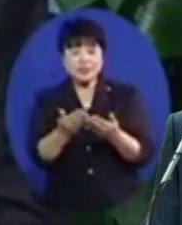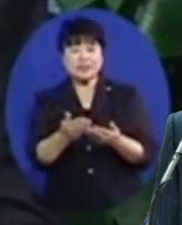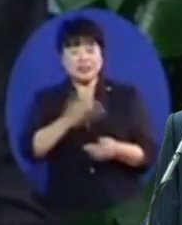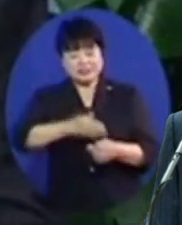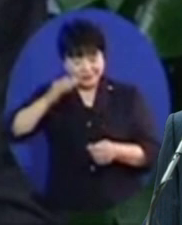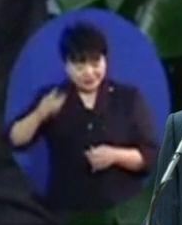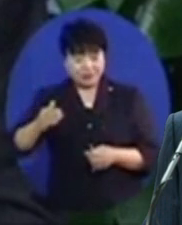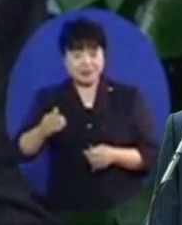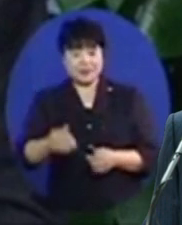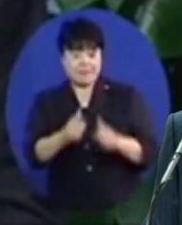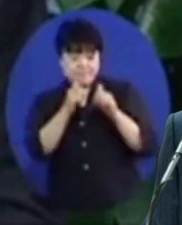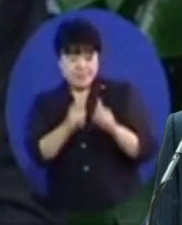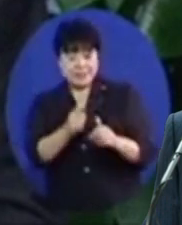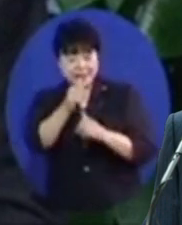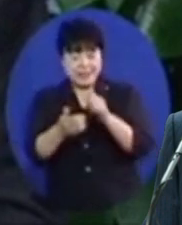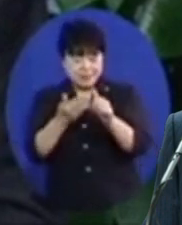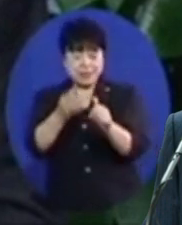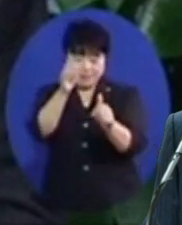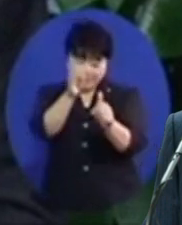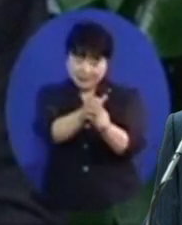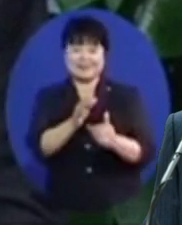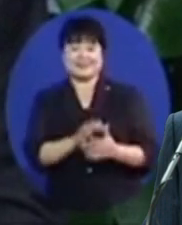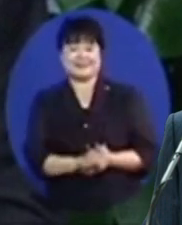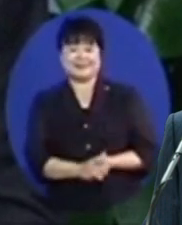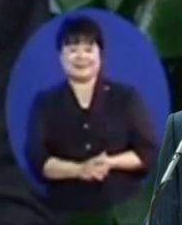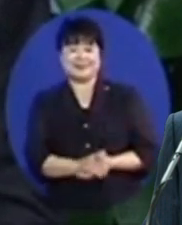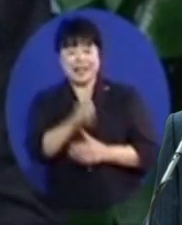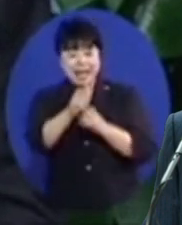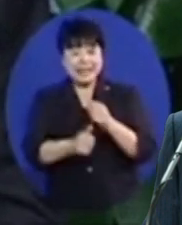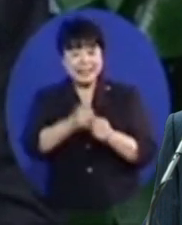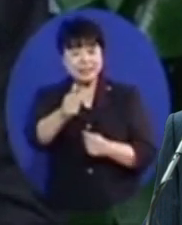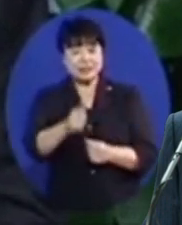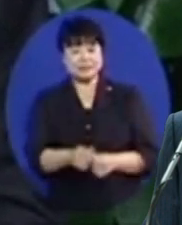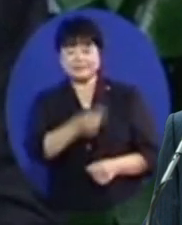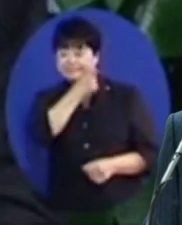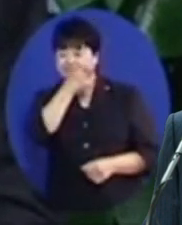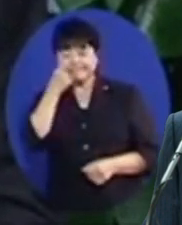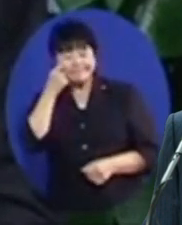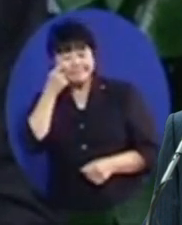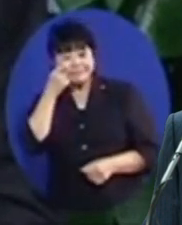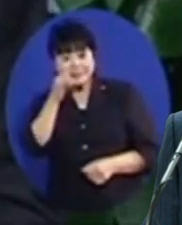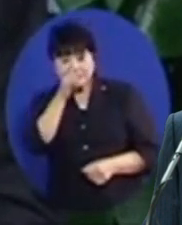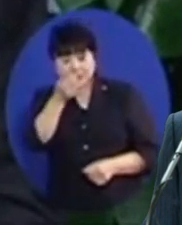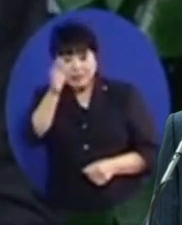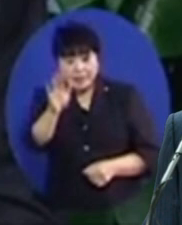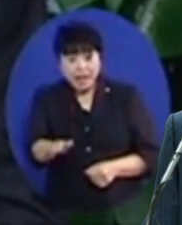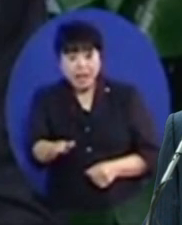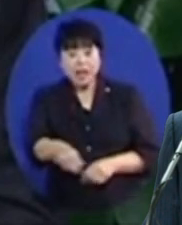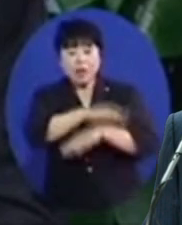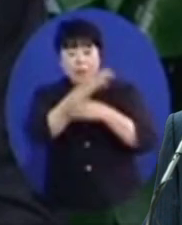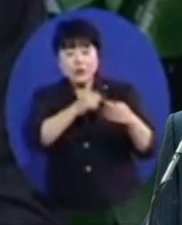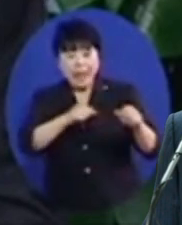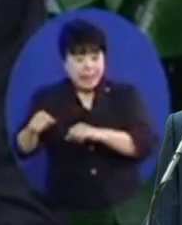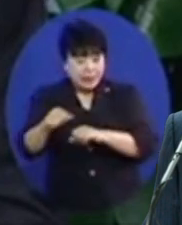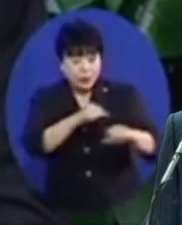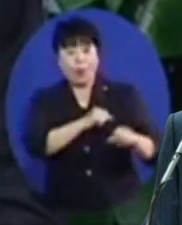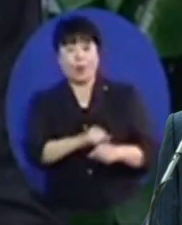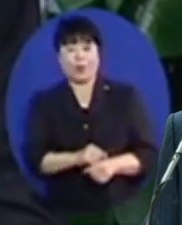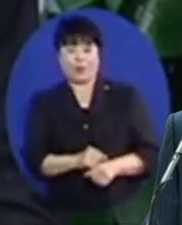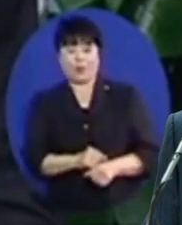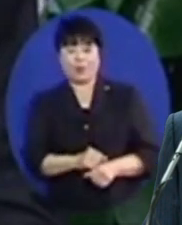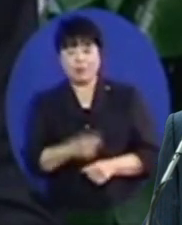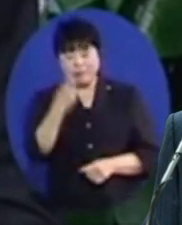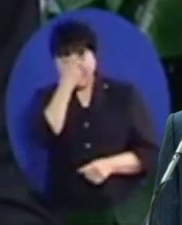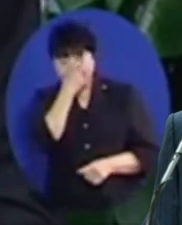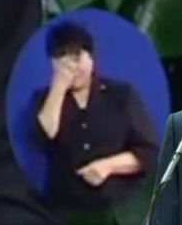정의로운 판단을 하나님이 해주신다는 것입니다. 하나님은 아무 말도 안 하고 계신 것 같지만 우리의 모든 행동을